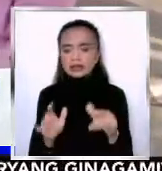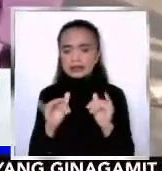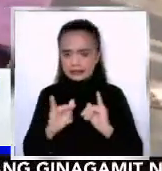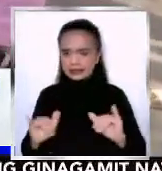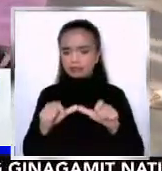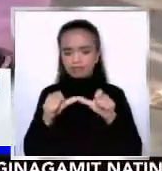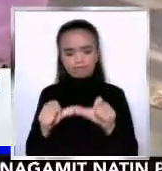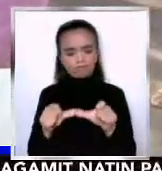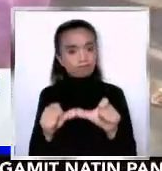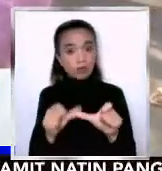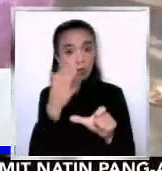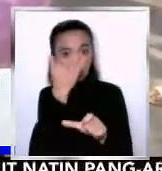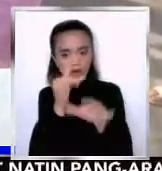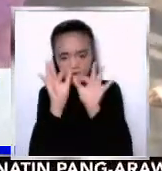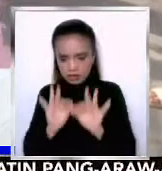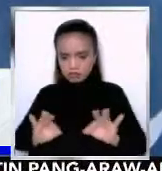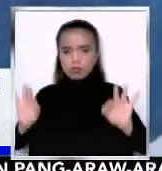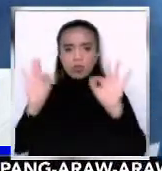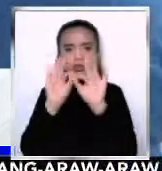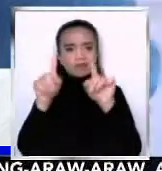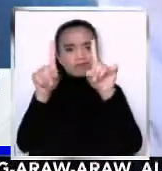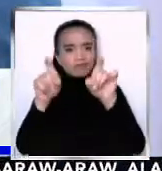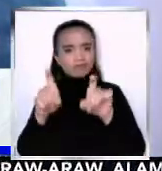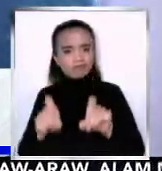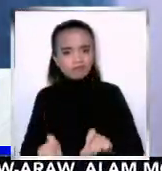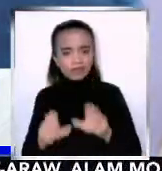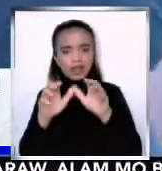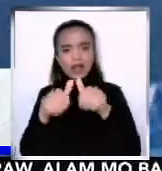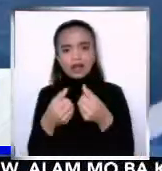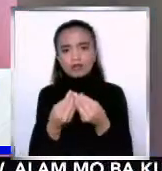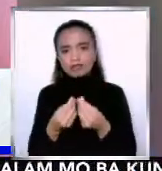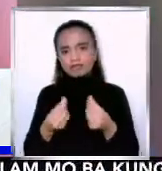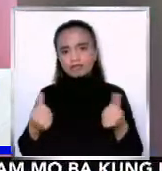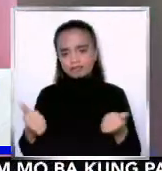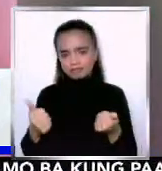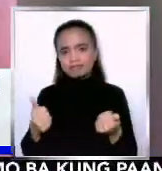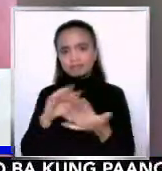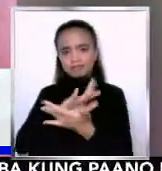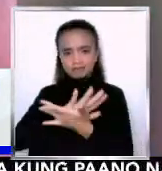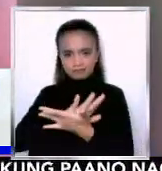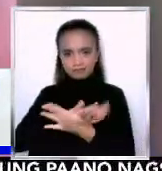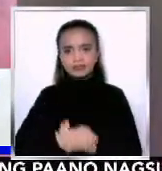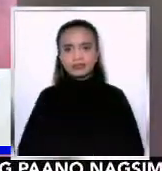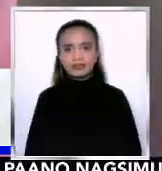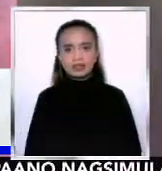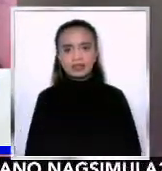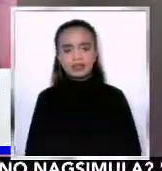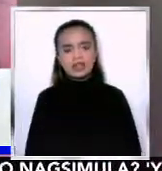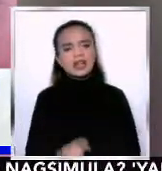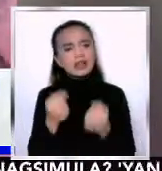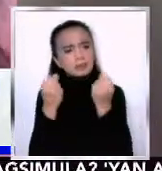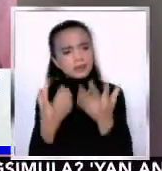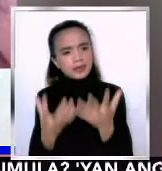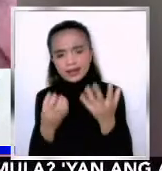niya ang testing sa pagsugpo sa pagkalat ng COVID-19. Marami yung na-expose. Hindi